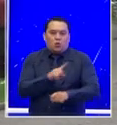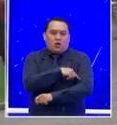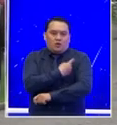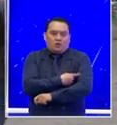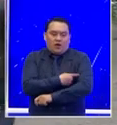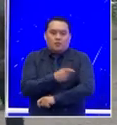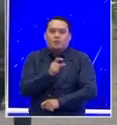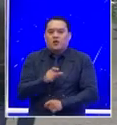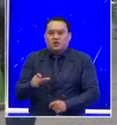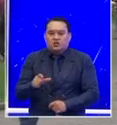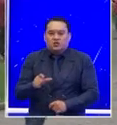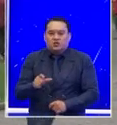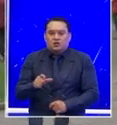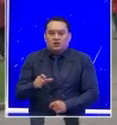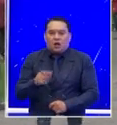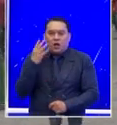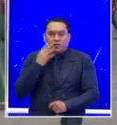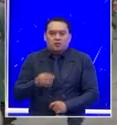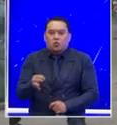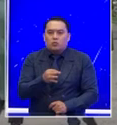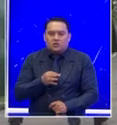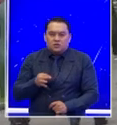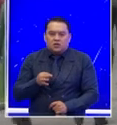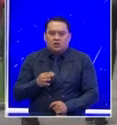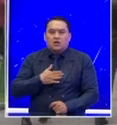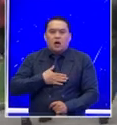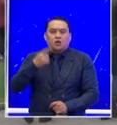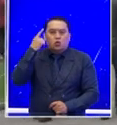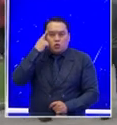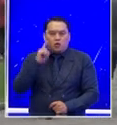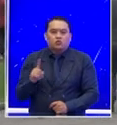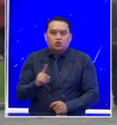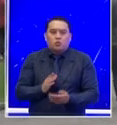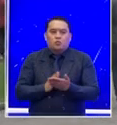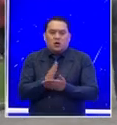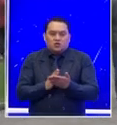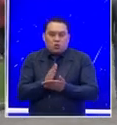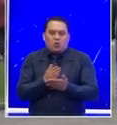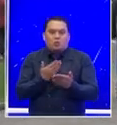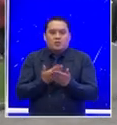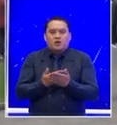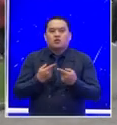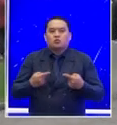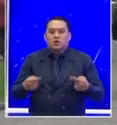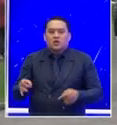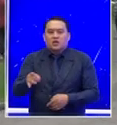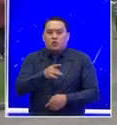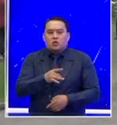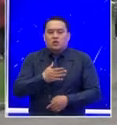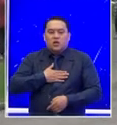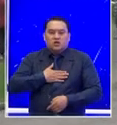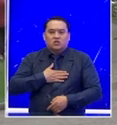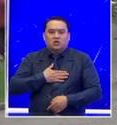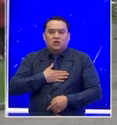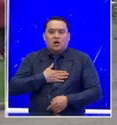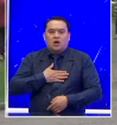инфекционного стационара Алматинской области. И я думаю, это должно послужить хорошим примером и для других регионов, для того, чтобы наши врачи,